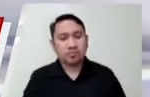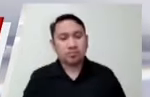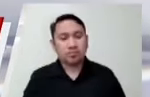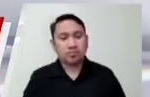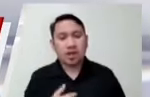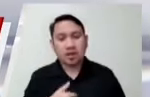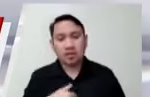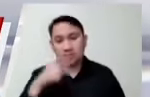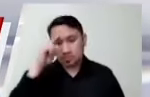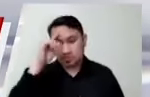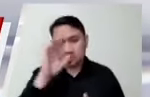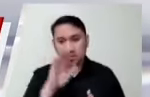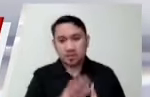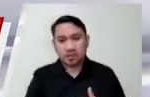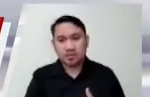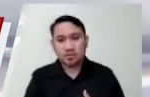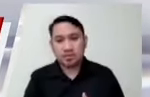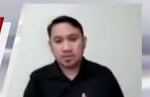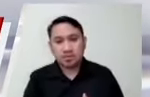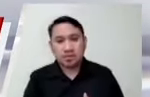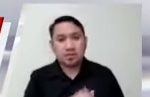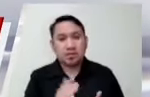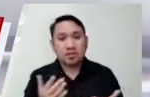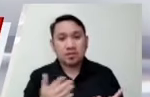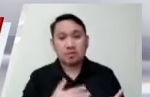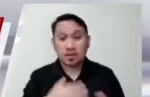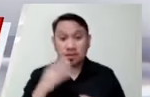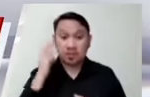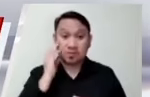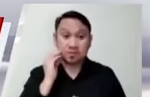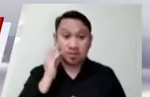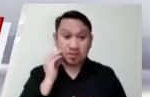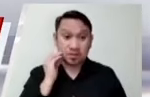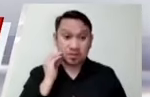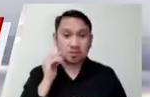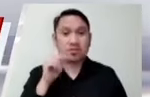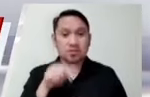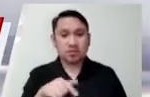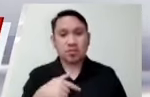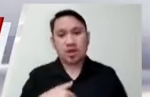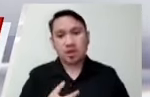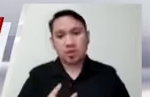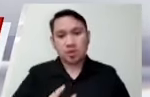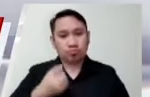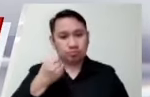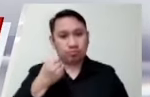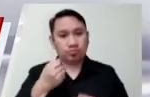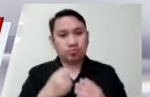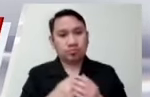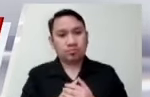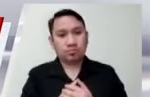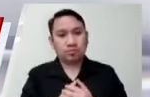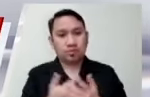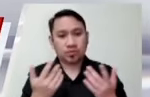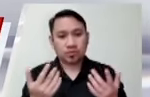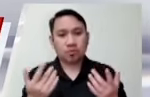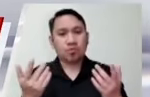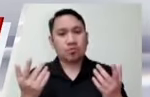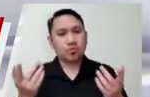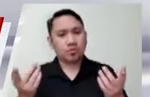naniniwala sa pinagdaanan ko na to. Ayun yung pinangahawakan ko po na darating yung para sa akin.